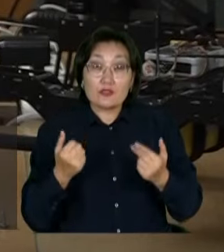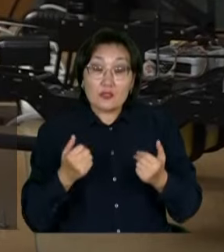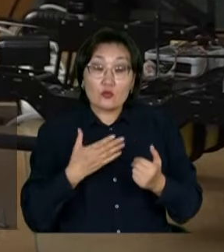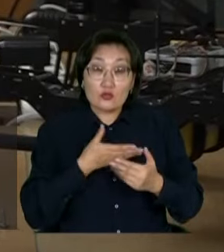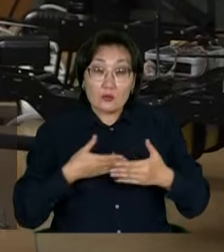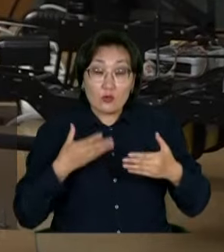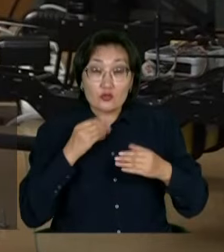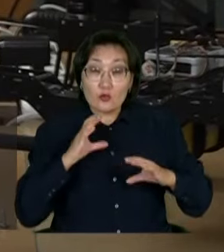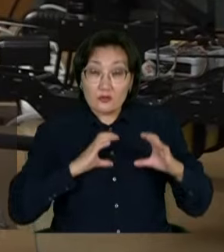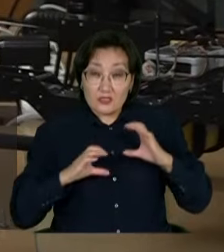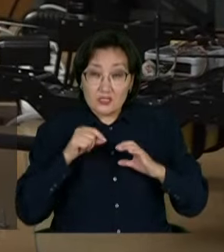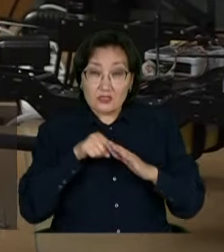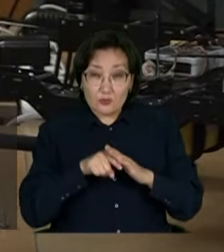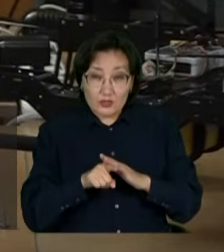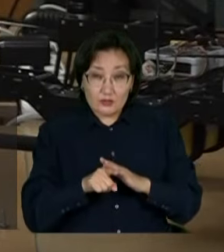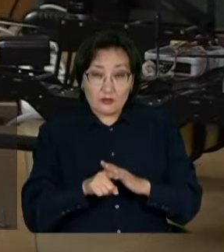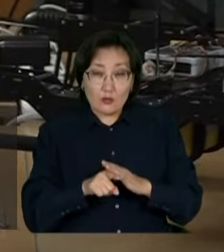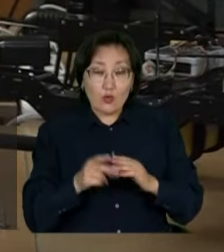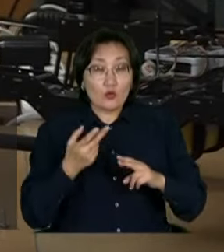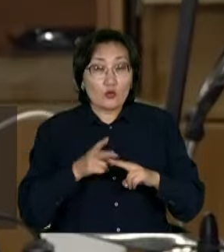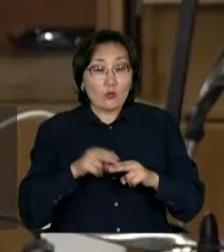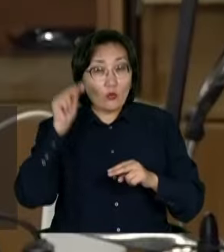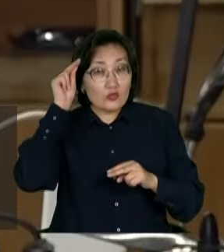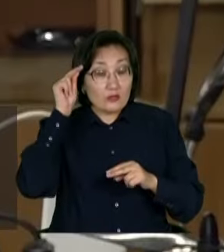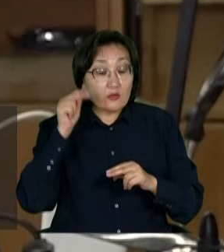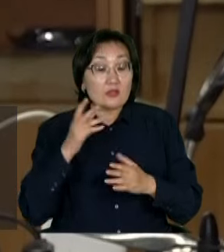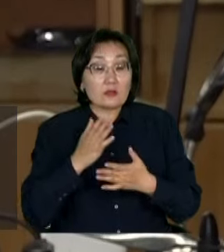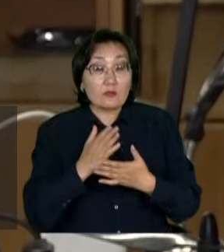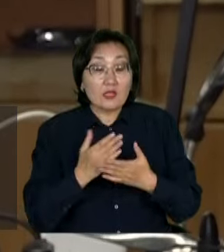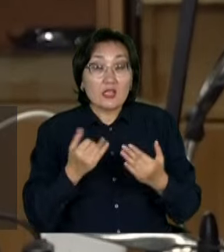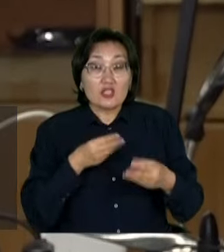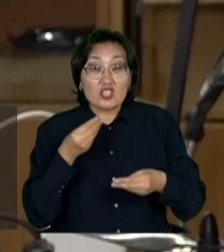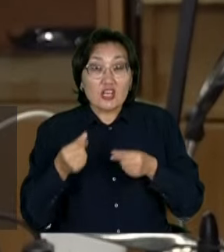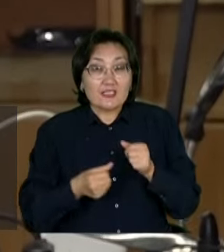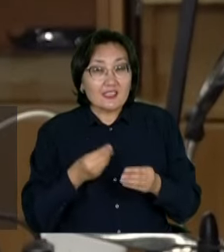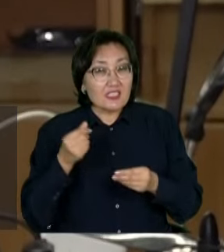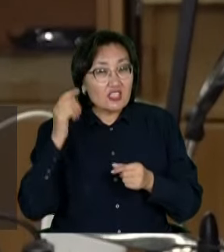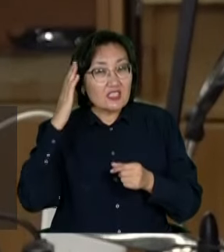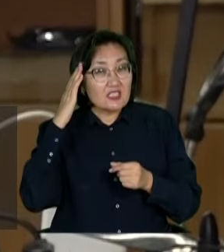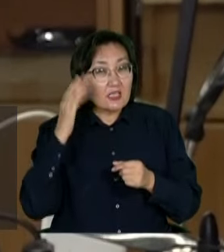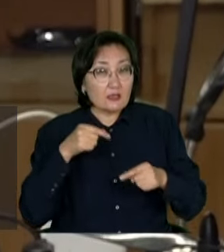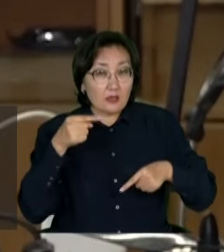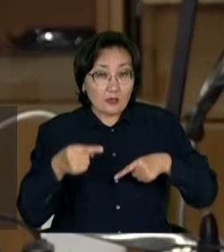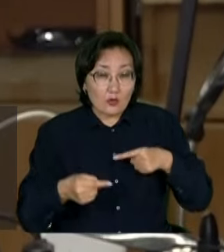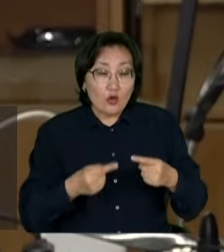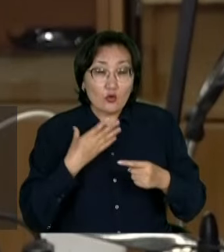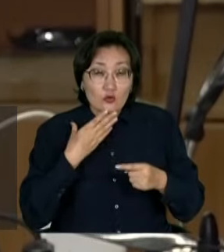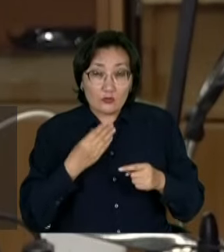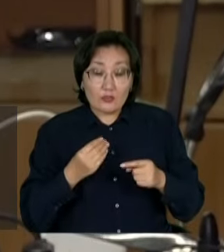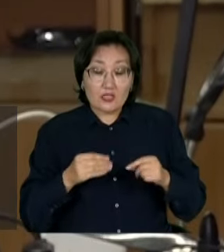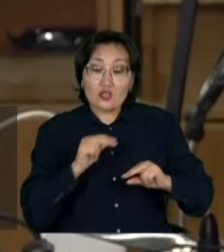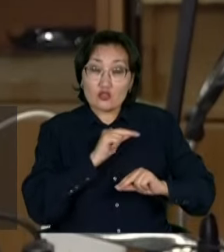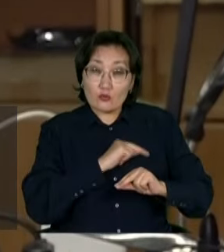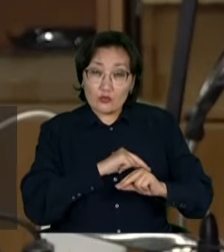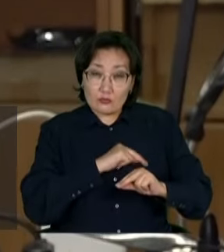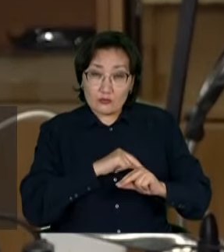өзіміздің университетімізде оны оқимыз. Қазіргі кезде жасанды интеллект арқылы біз өзіміздің